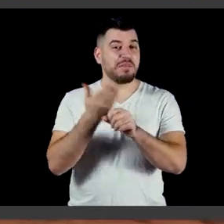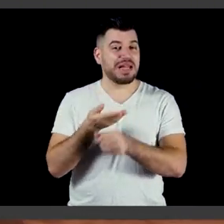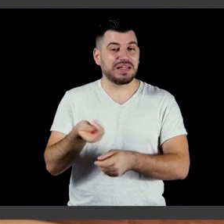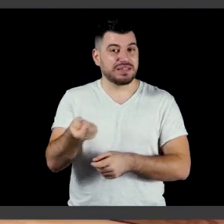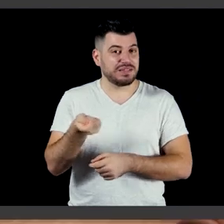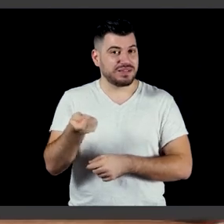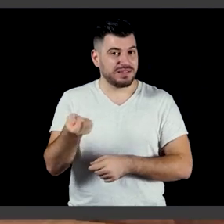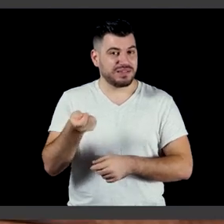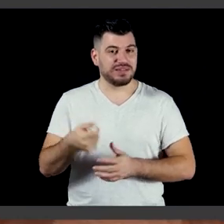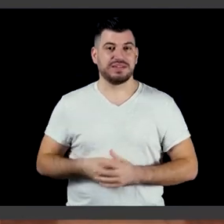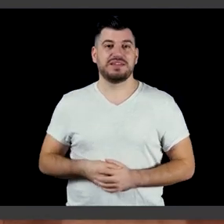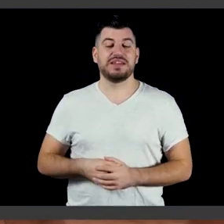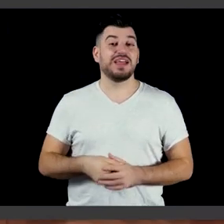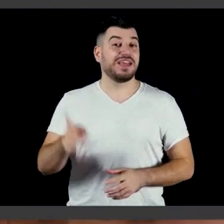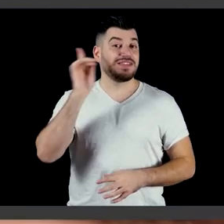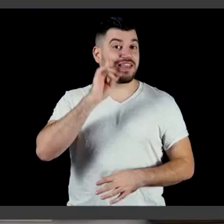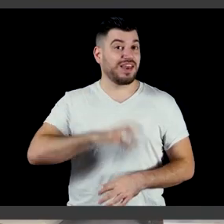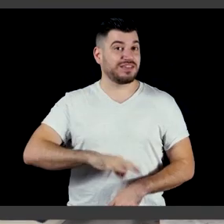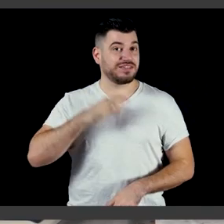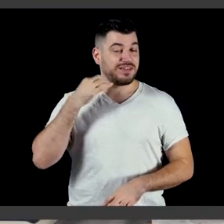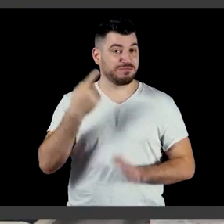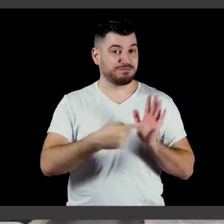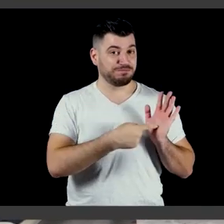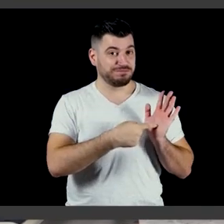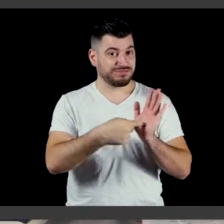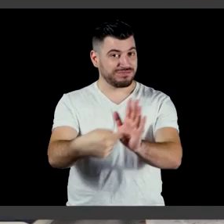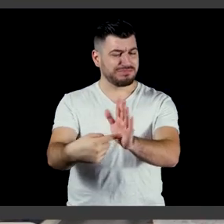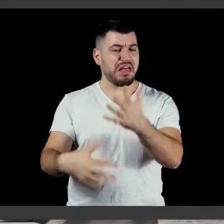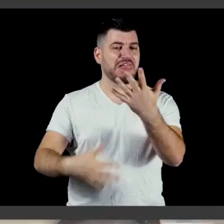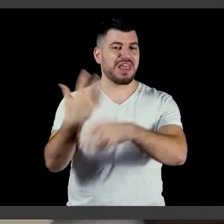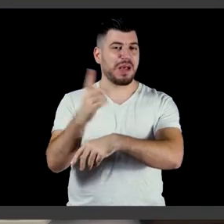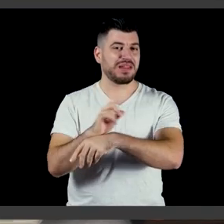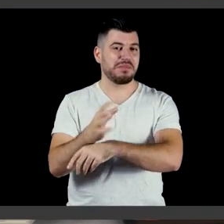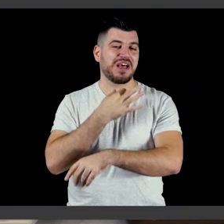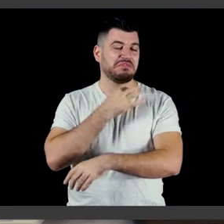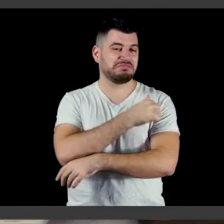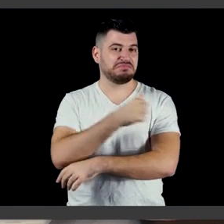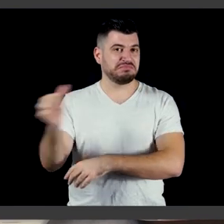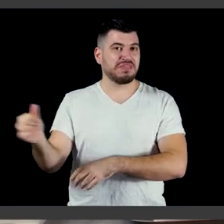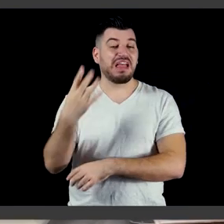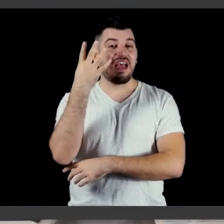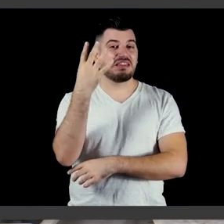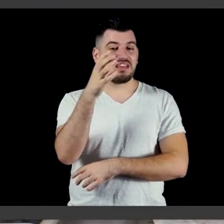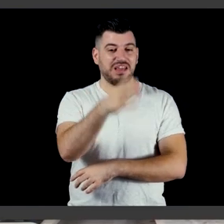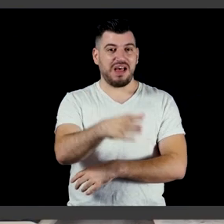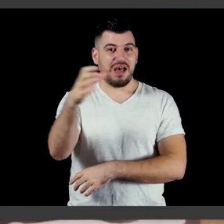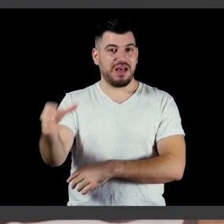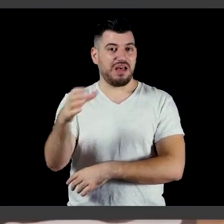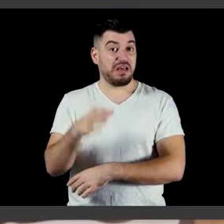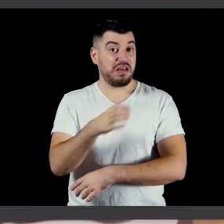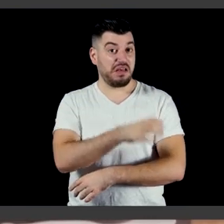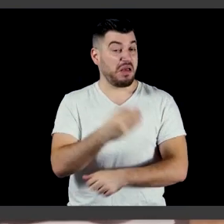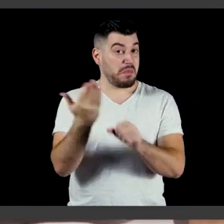τηγανιτές. Και κυρίες και κύριοι, σε 15 λεπτά έχουμε 4 μπέργκερ